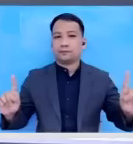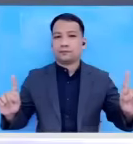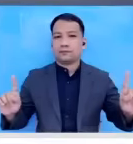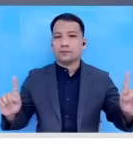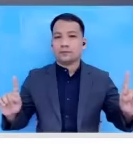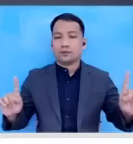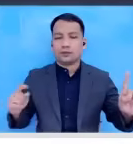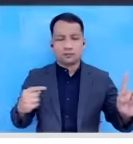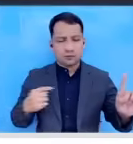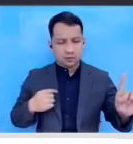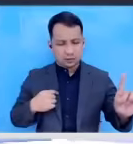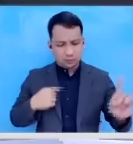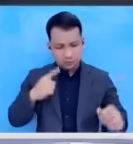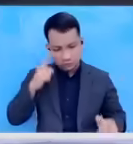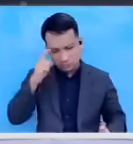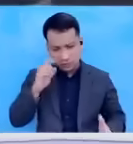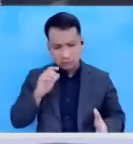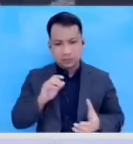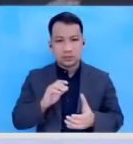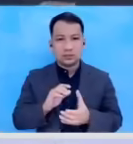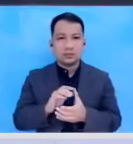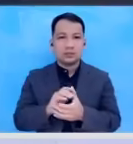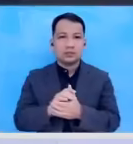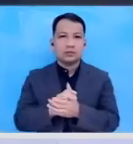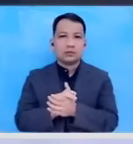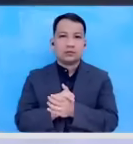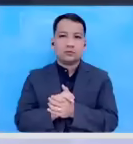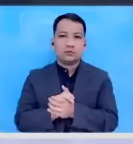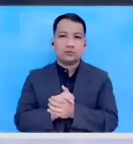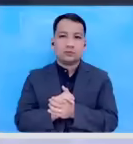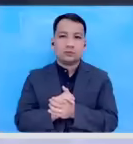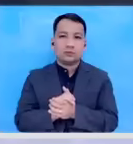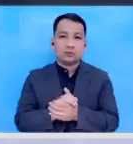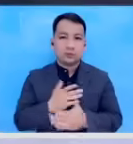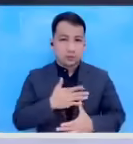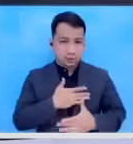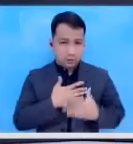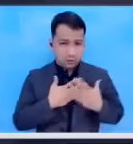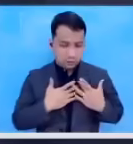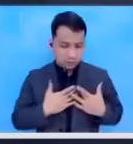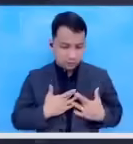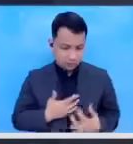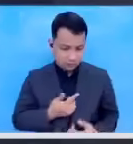I believe na ang puso kong ito